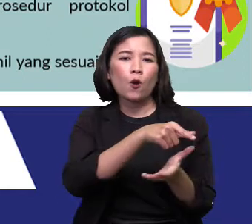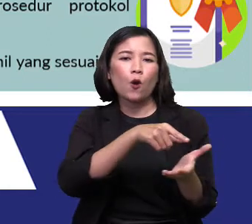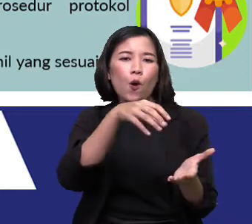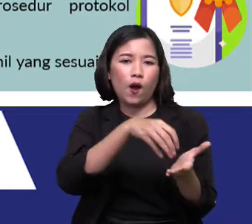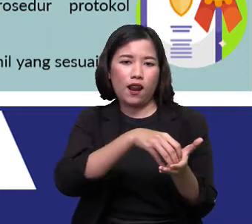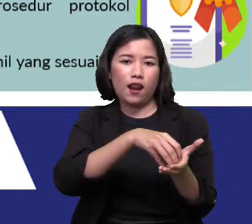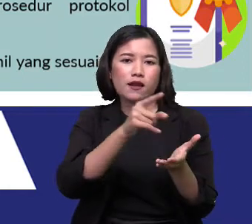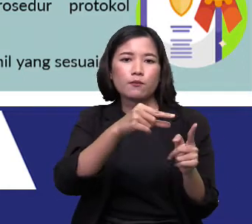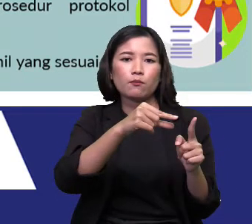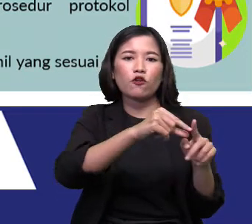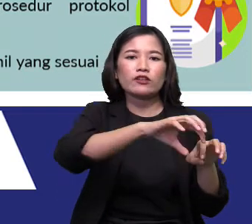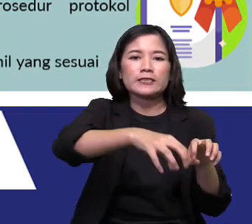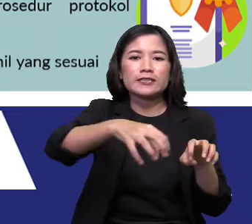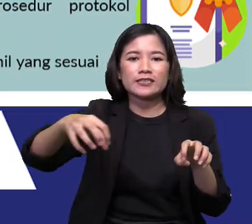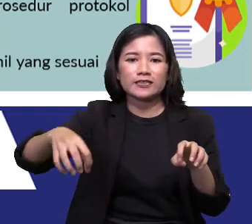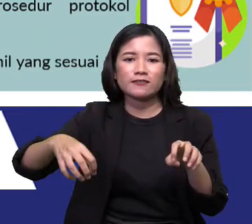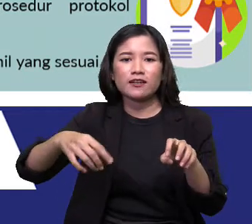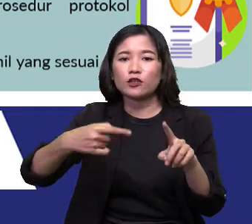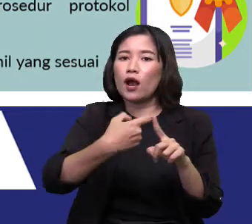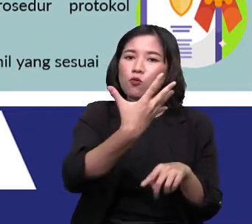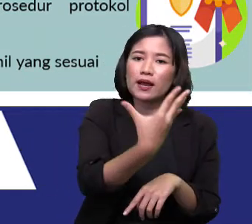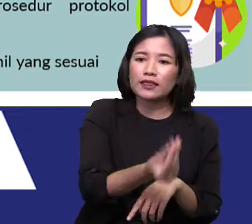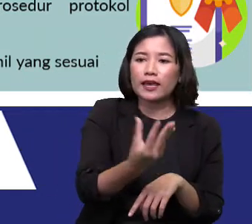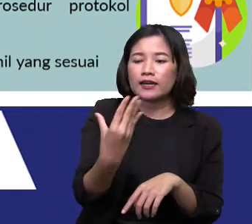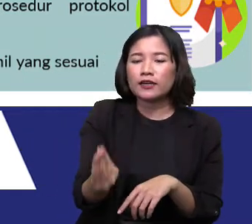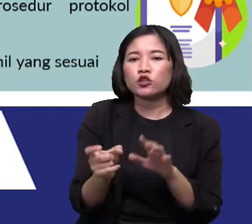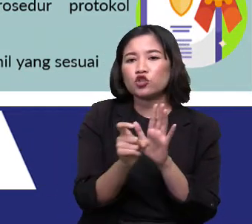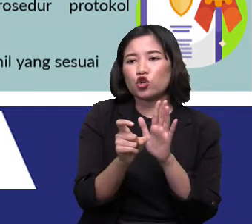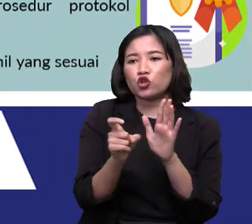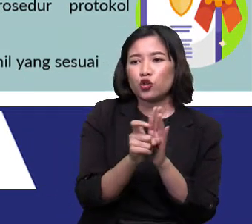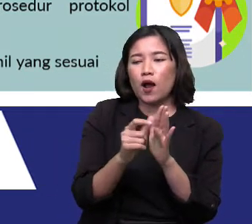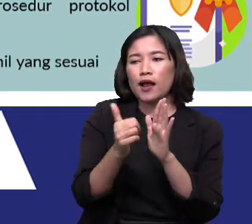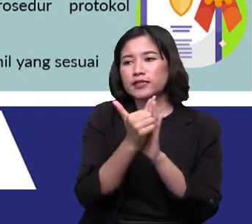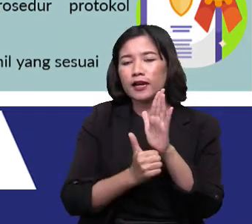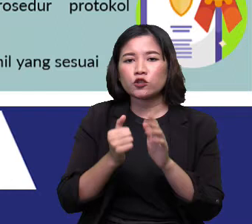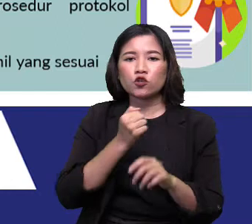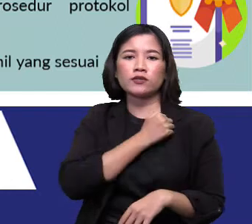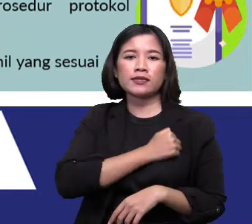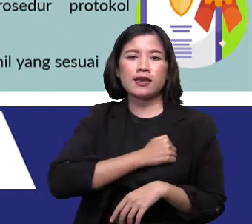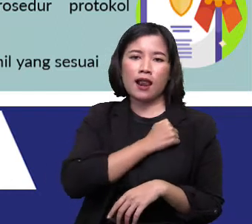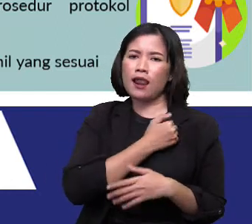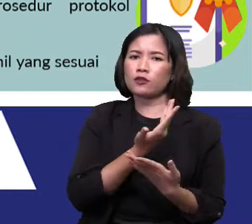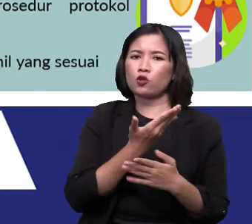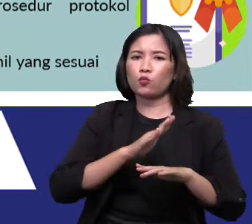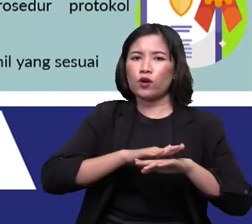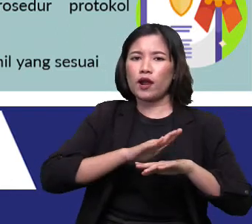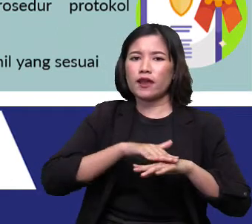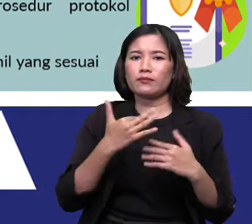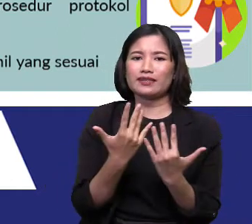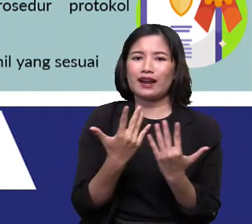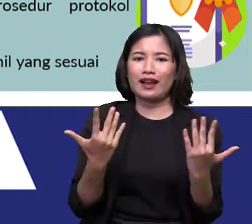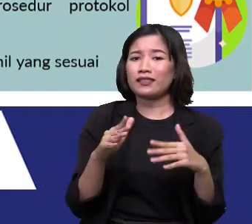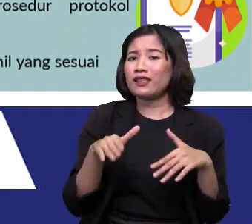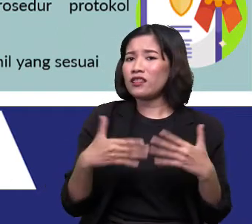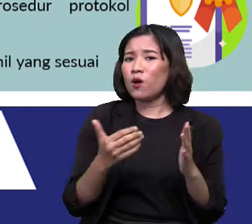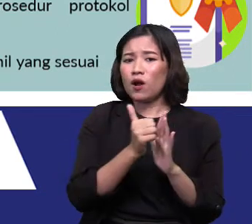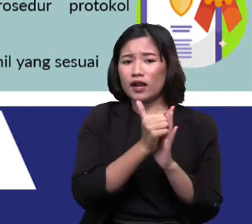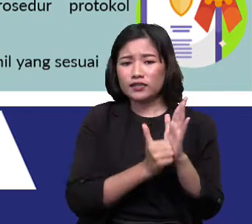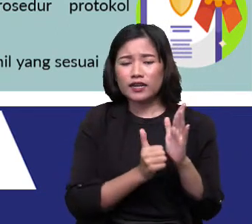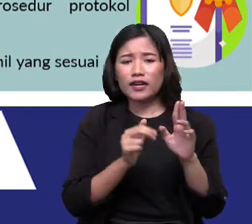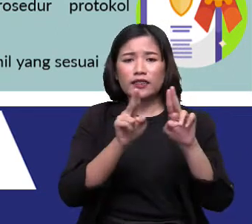lintas provinsi dan atau kabupaten seperti perhelatan sosial dan budaya masyarakat maupun kegiatan internasional